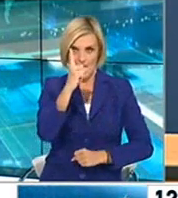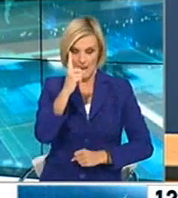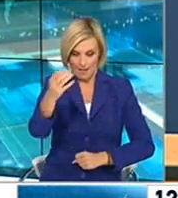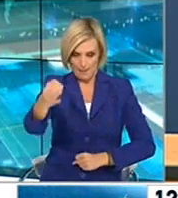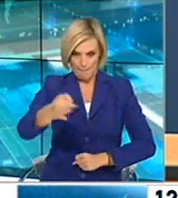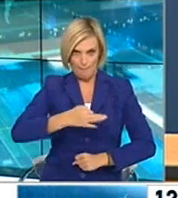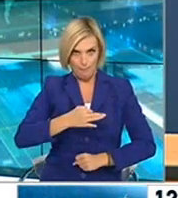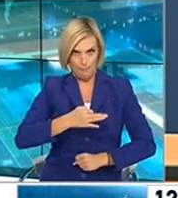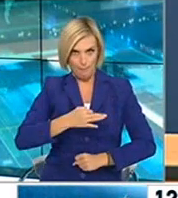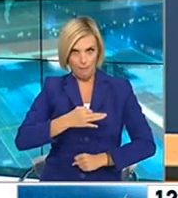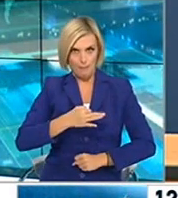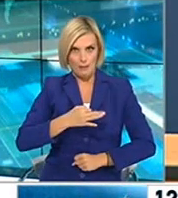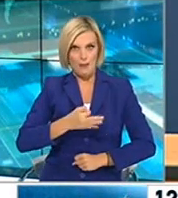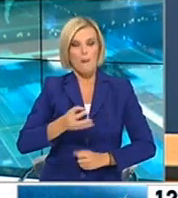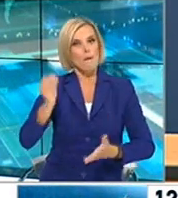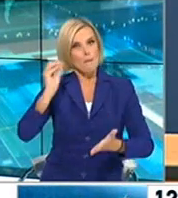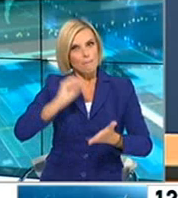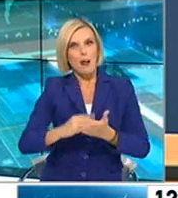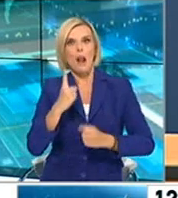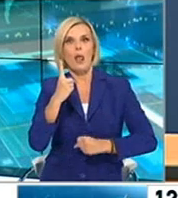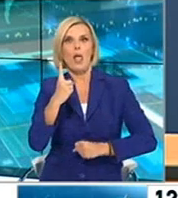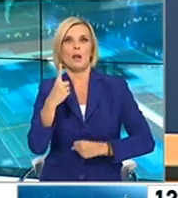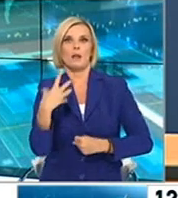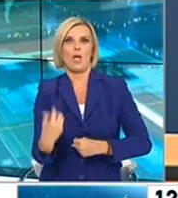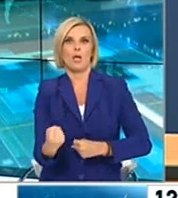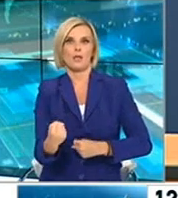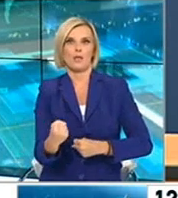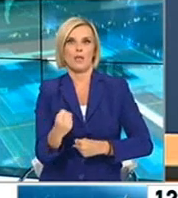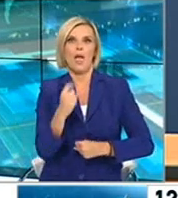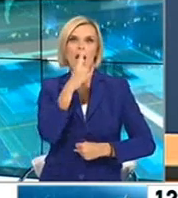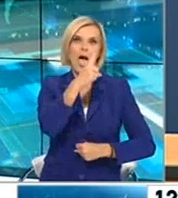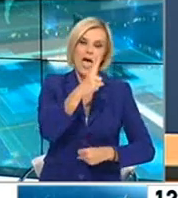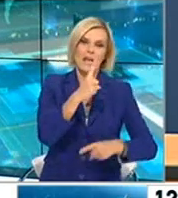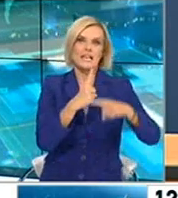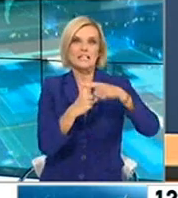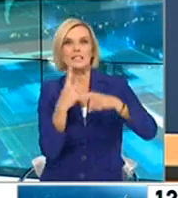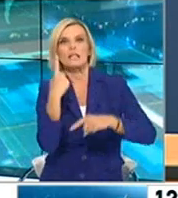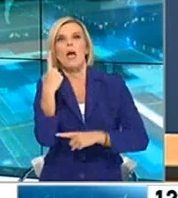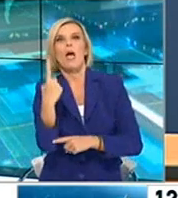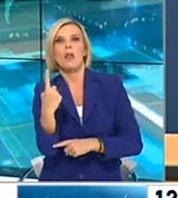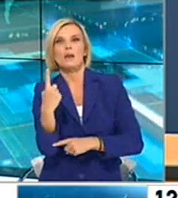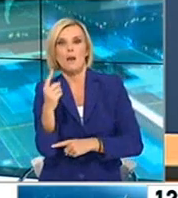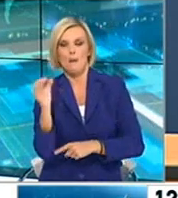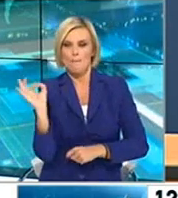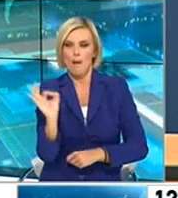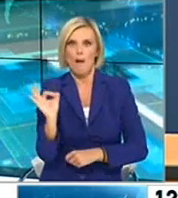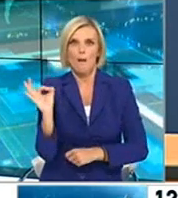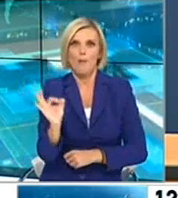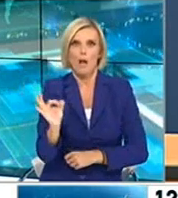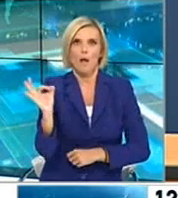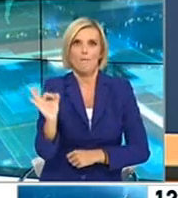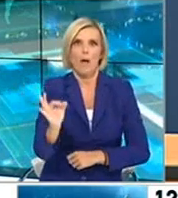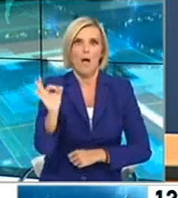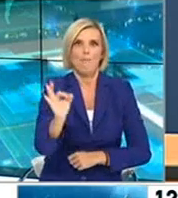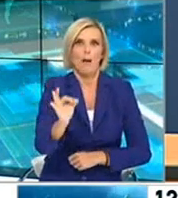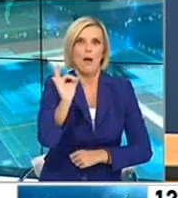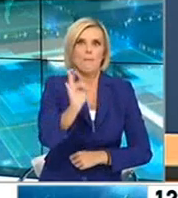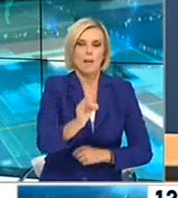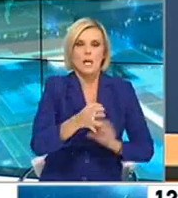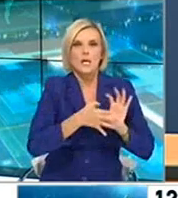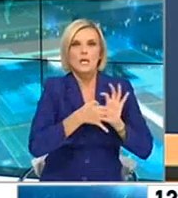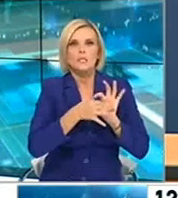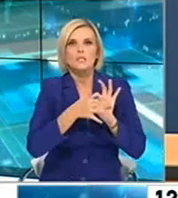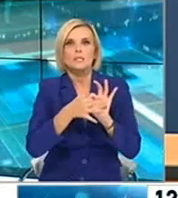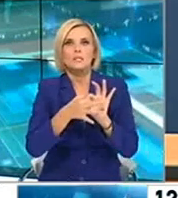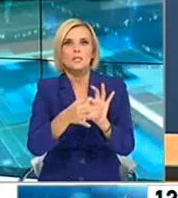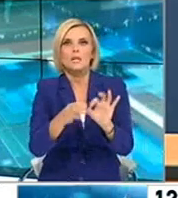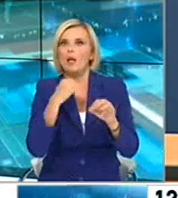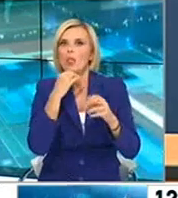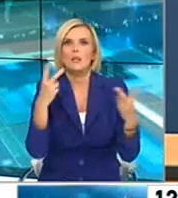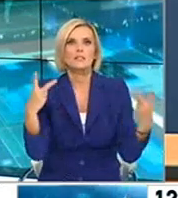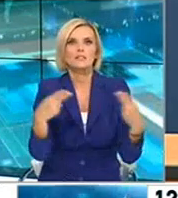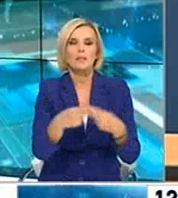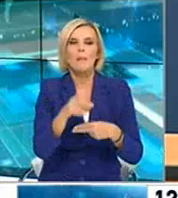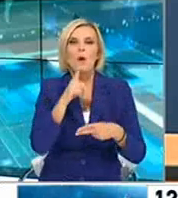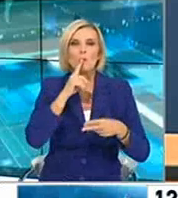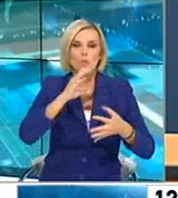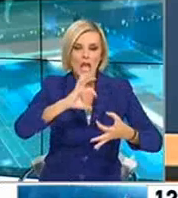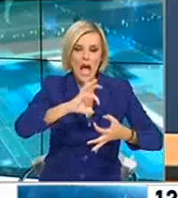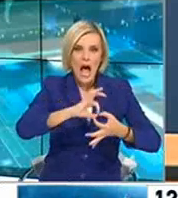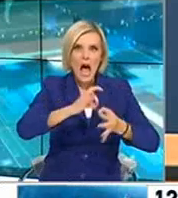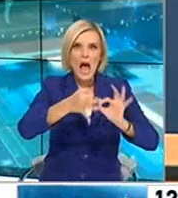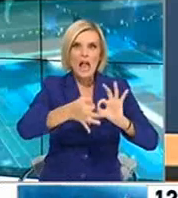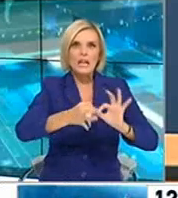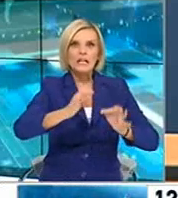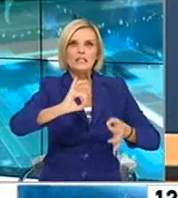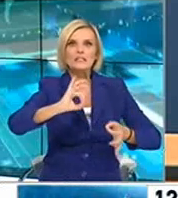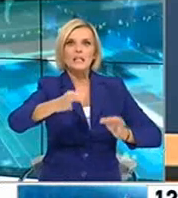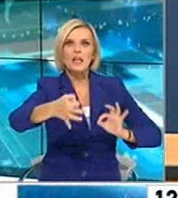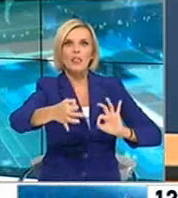Αν συνεχίσουμε έτσι, κάθε εισερχόμενο θετικό κρούσμα σε ένα πληθυσμό θα αποτελεί και μια νέα συνεχιζόμενη αλυσίδα μετάδοσης. Και έτσι